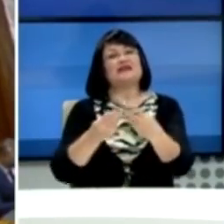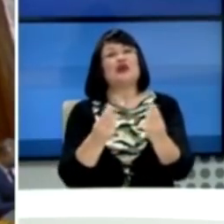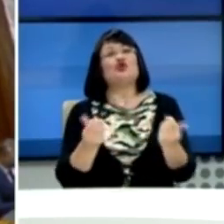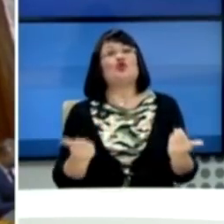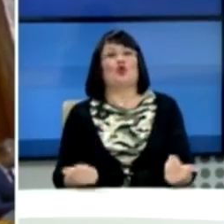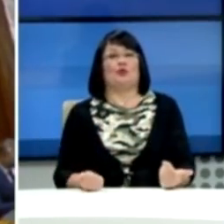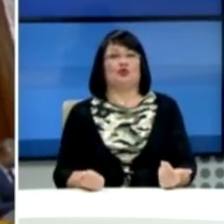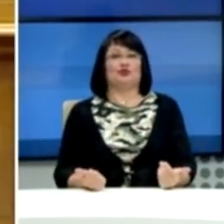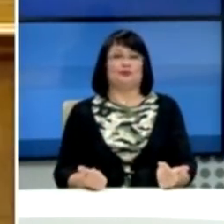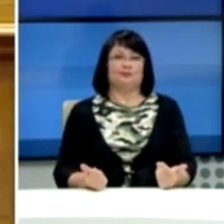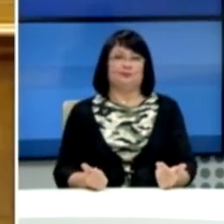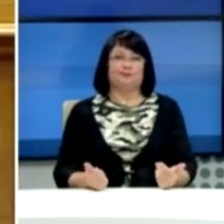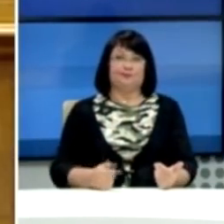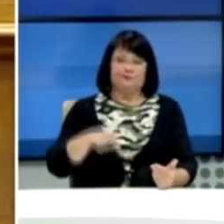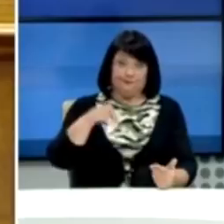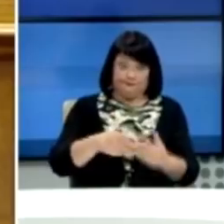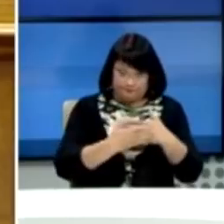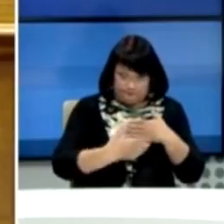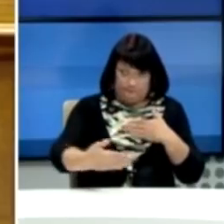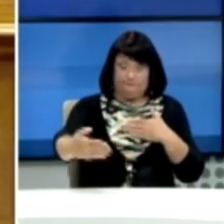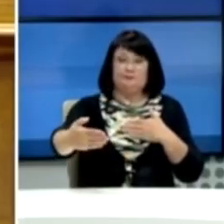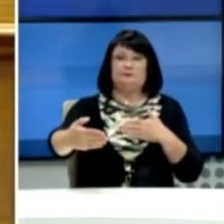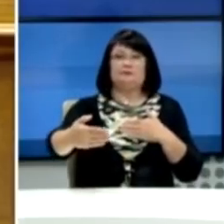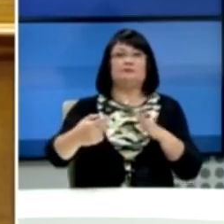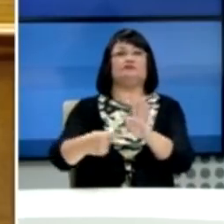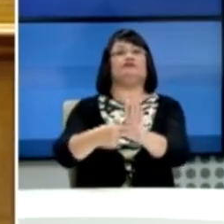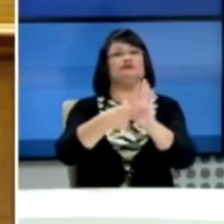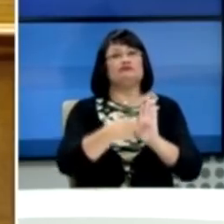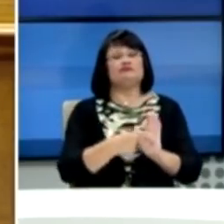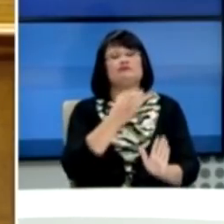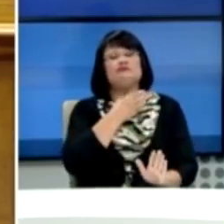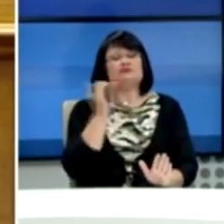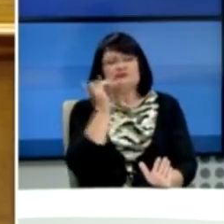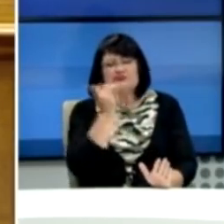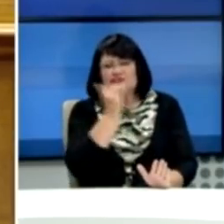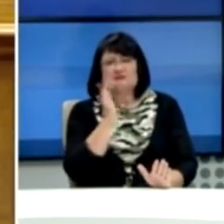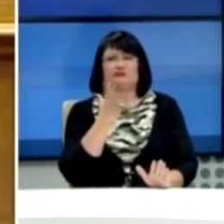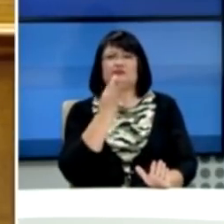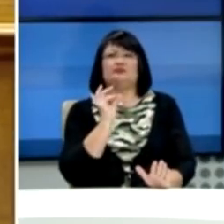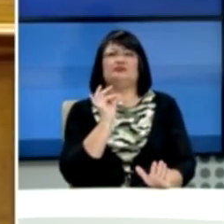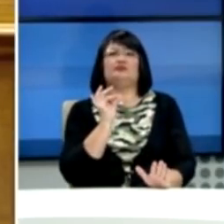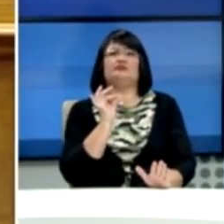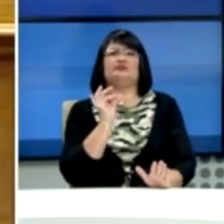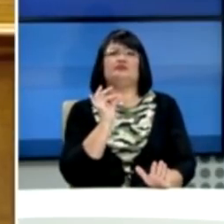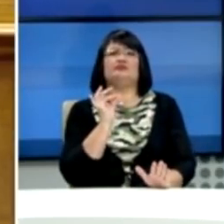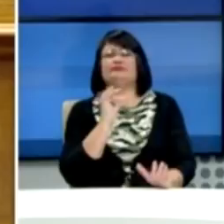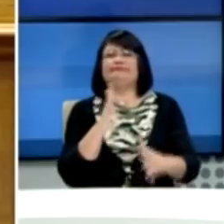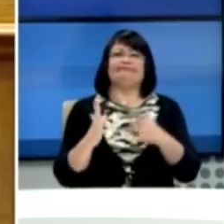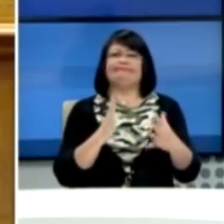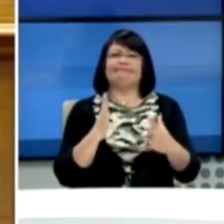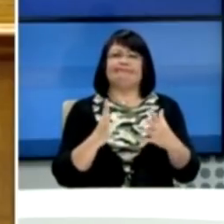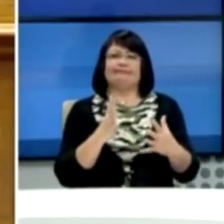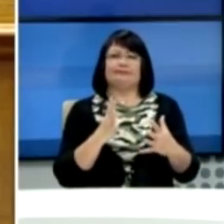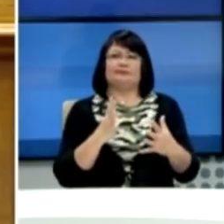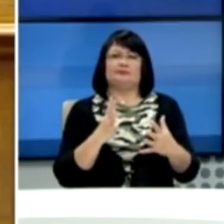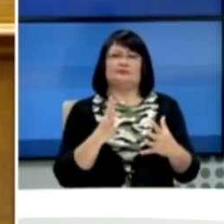Στη συνέχεια, που ειδικά σε αυτή την περίοδο αναδεικνύεται ακόμα πιο επιτακτική λόγω και των συνεχών διαταραχών που